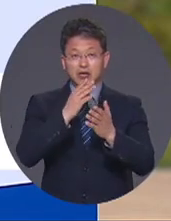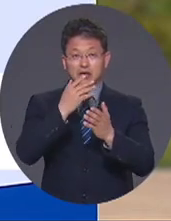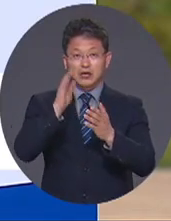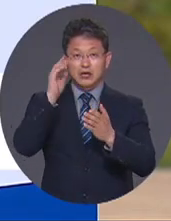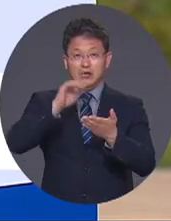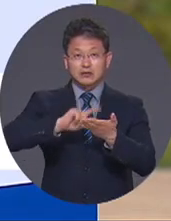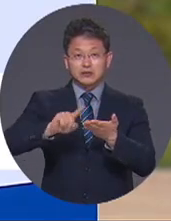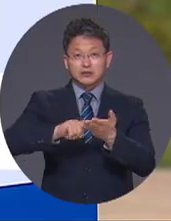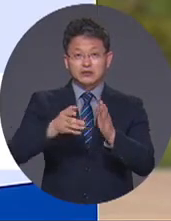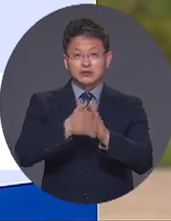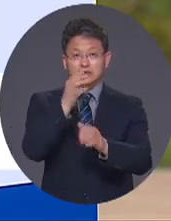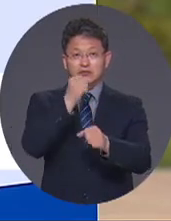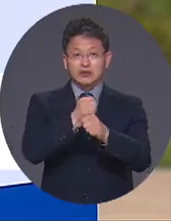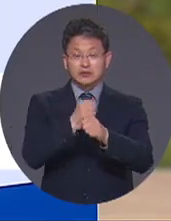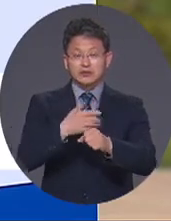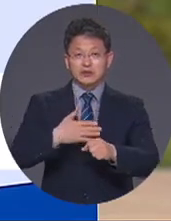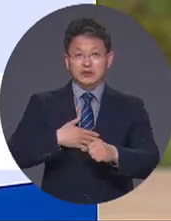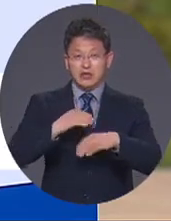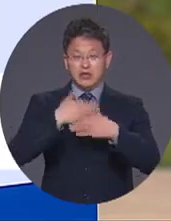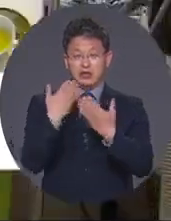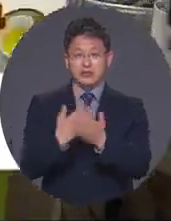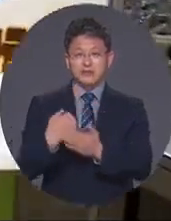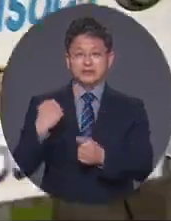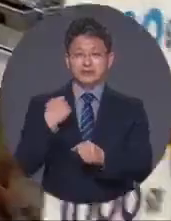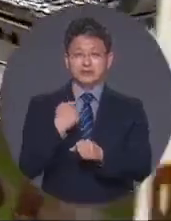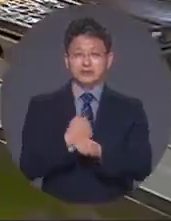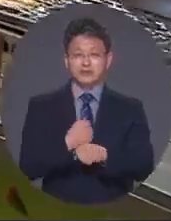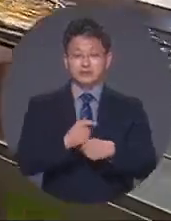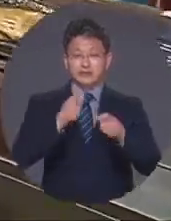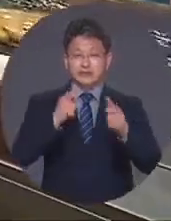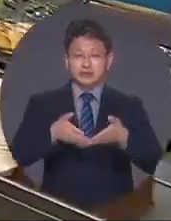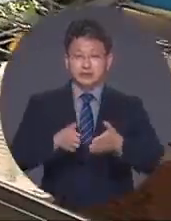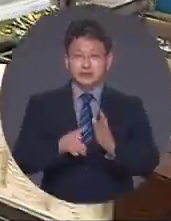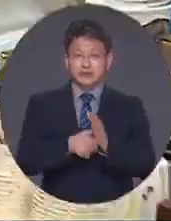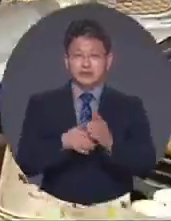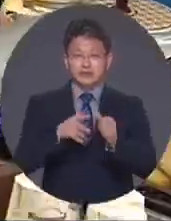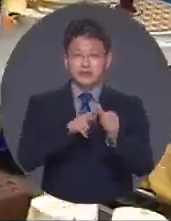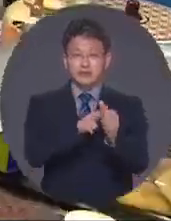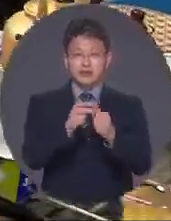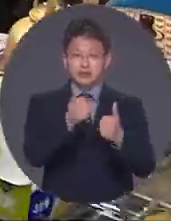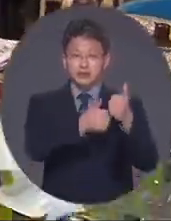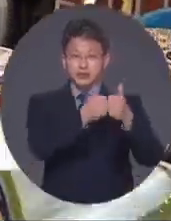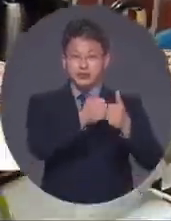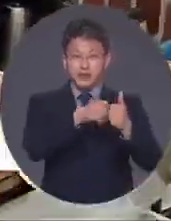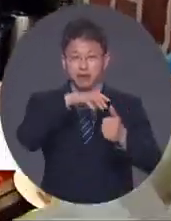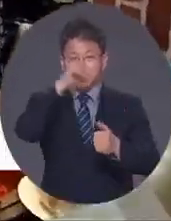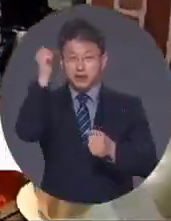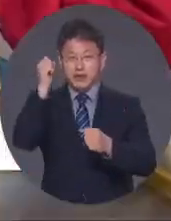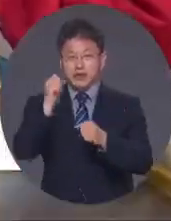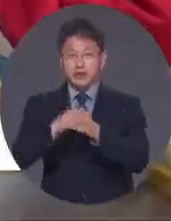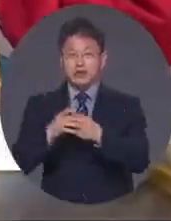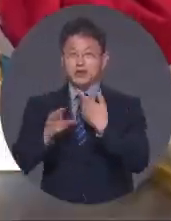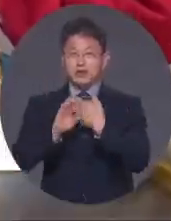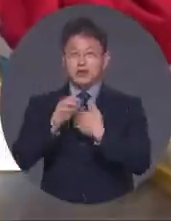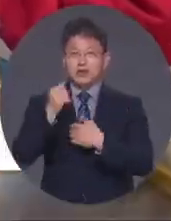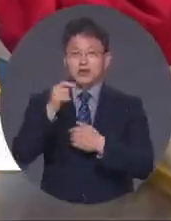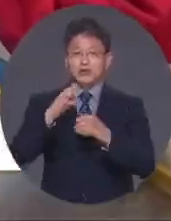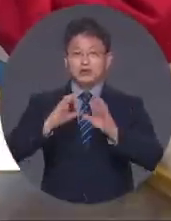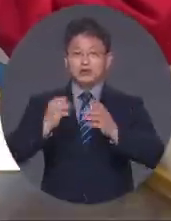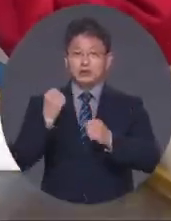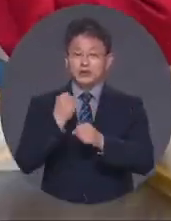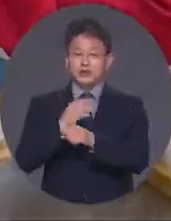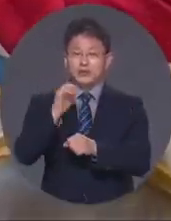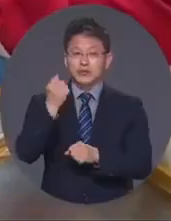스마트 도시로 만드는 데 저의 온 힘을. 지역 출신 후보들과 치열한 경쟁을 뚫고 본선에 올라온